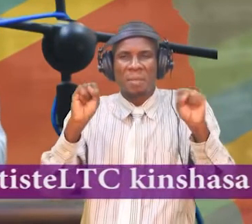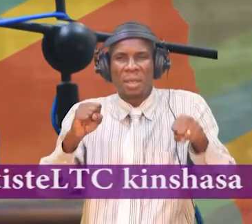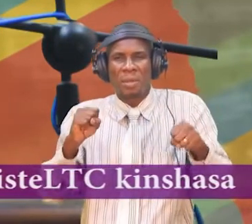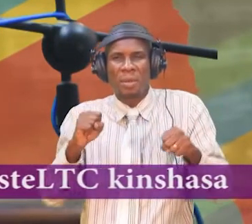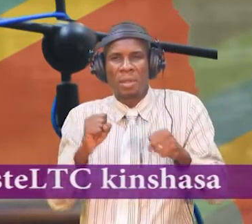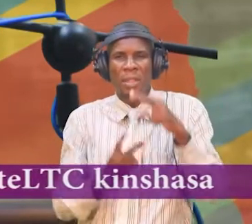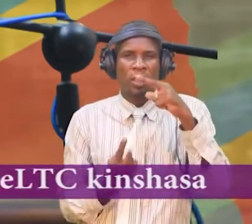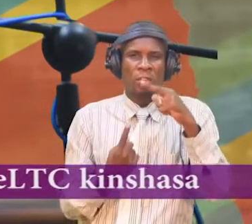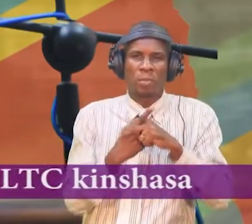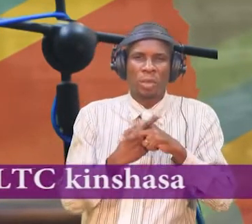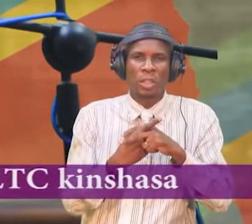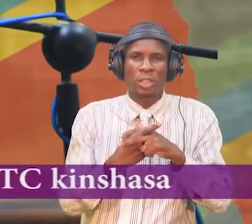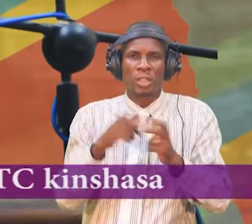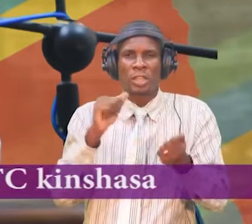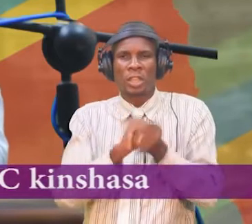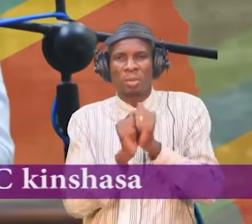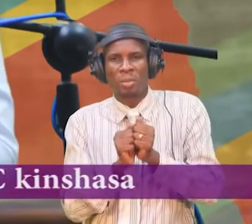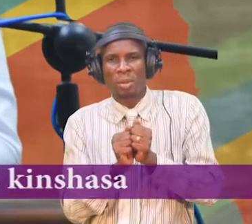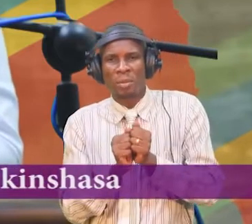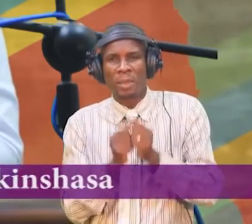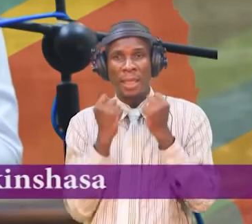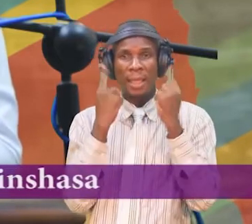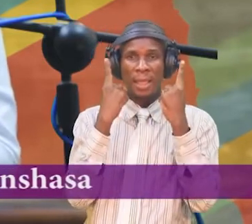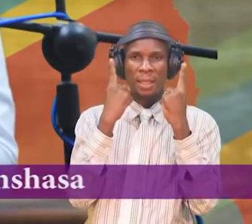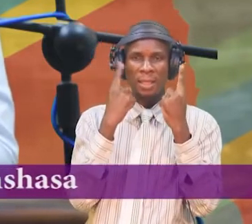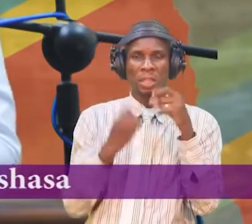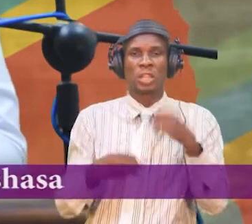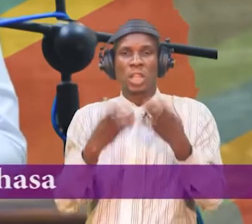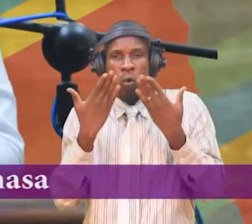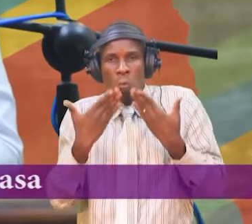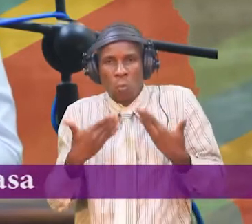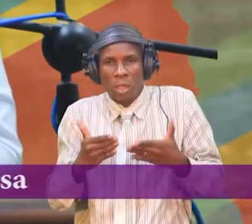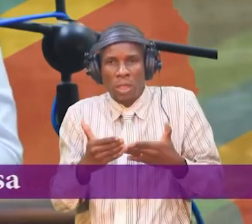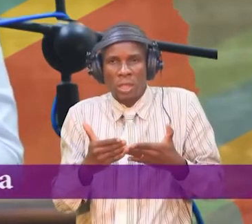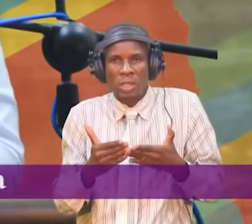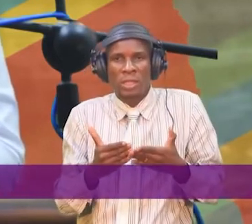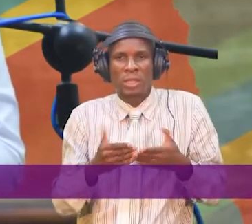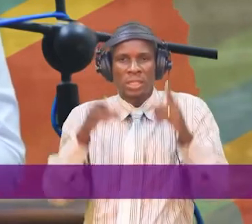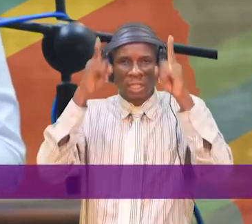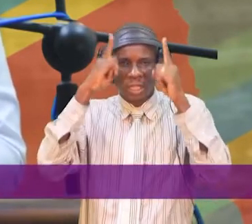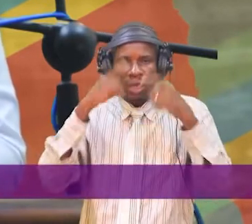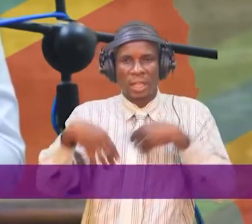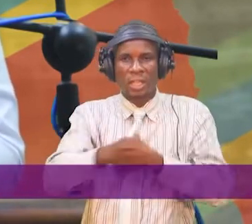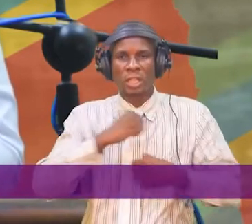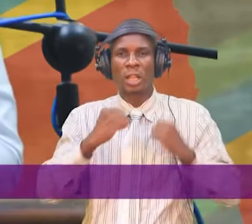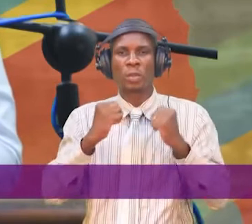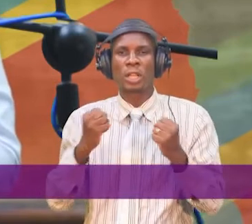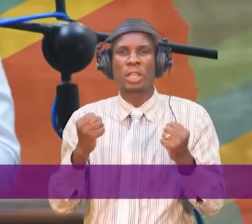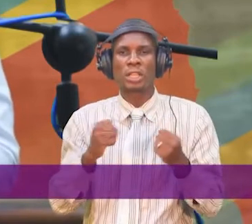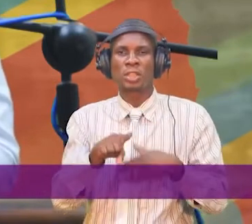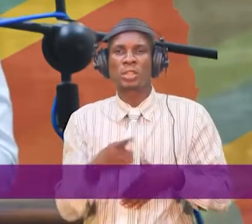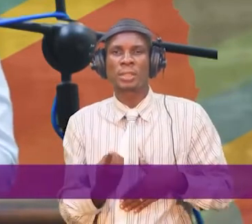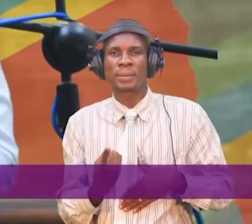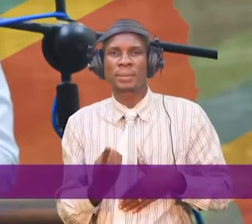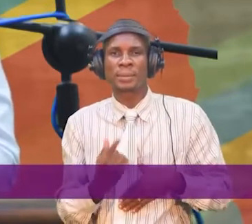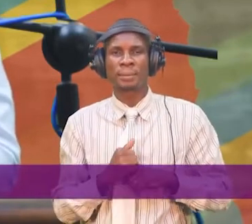akoyiko sala bikamwa. Soki boye. Il les reçoit. Nguya ye azu yango azueli yango epayanani.